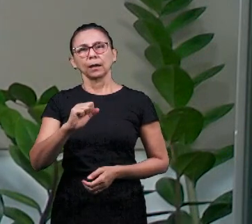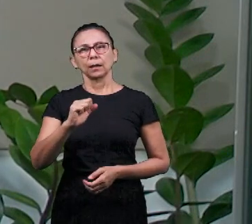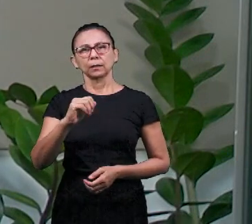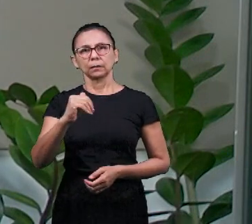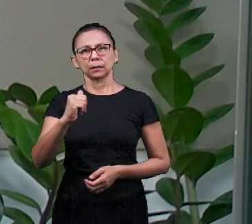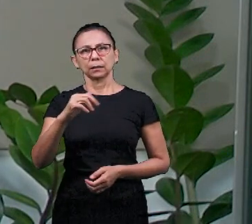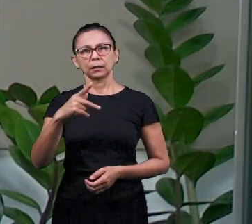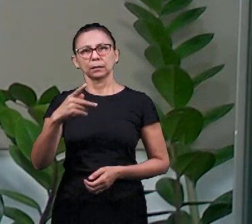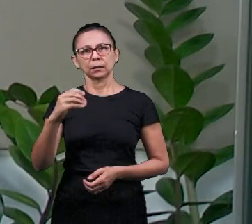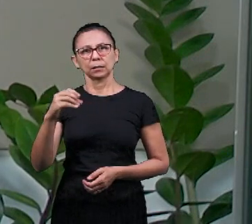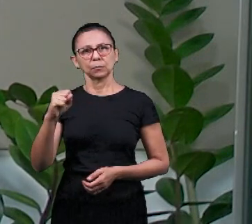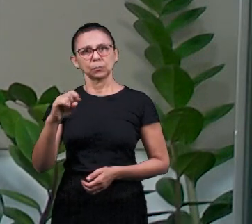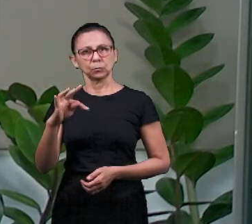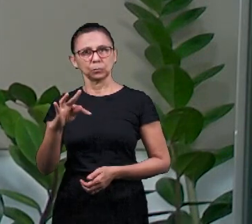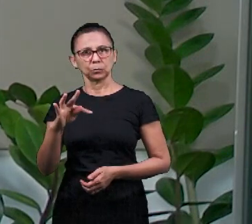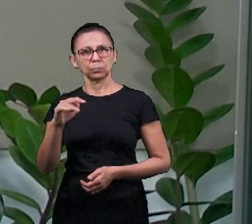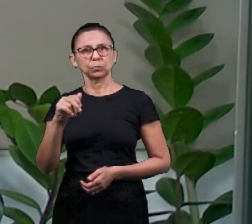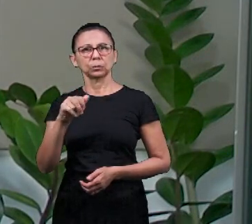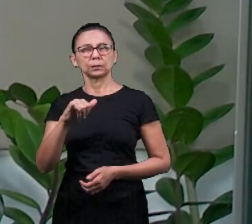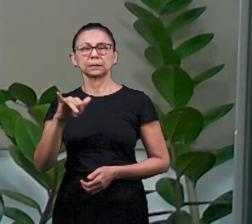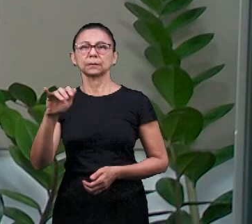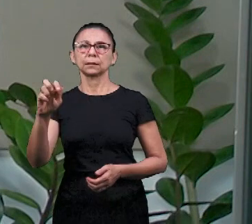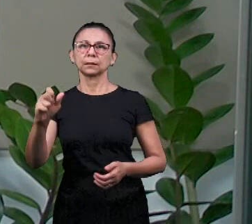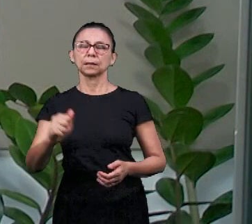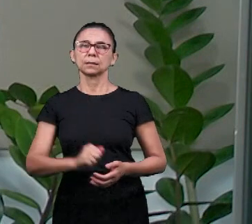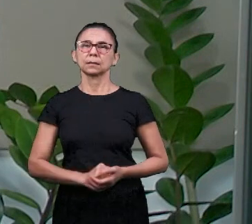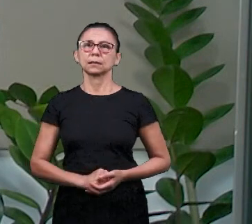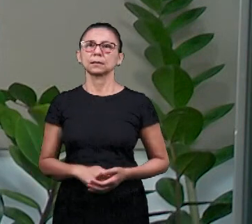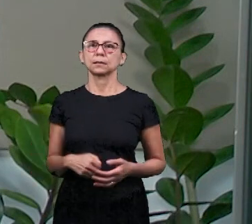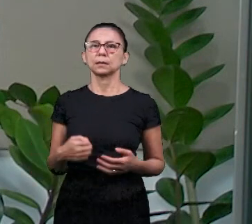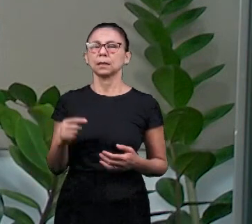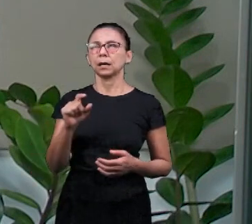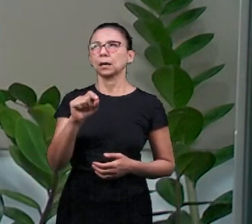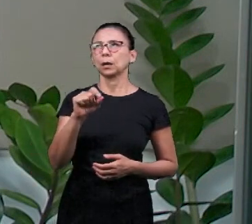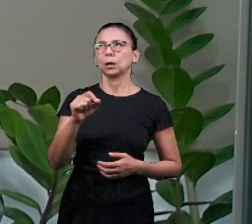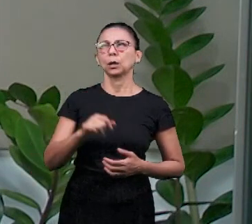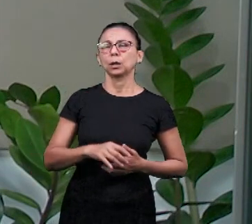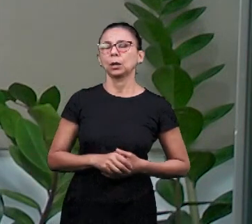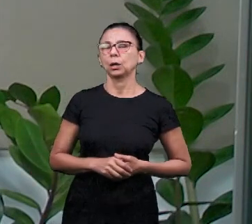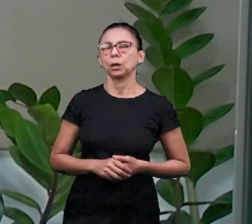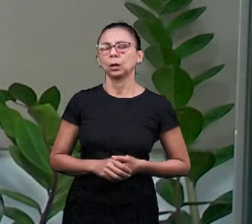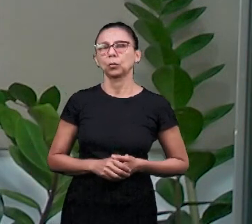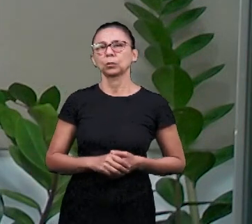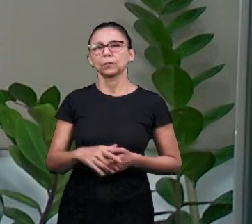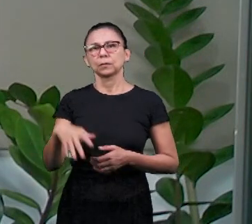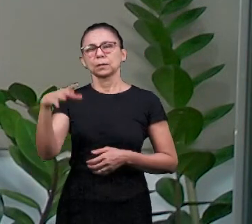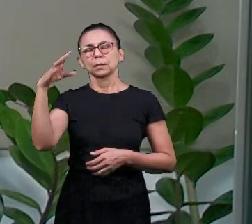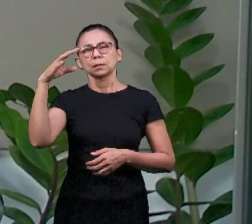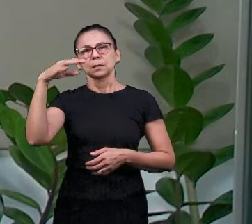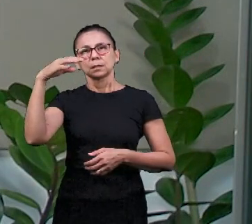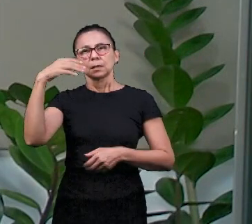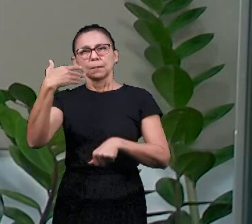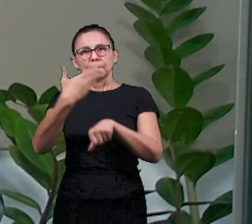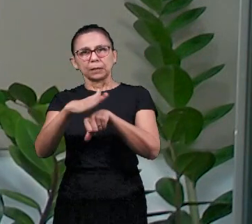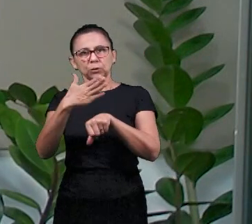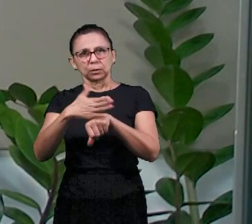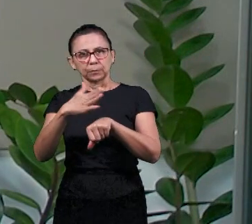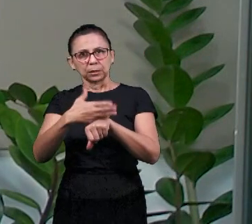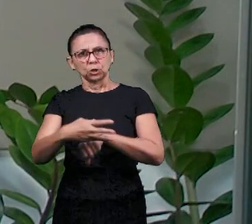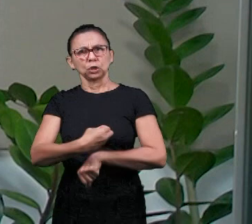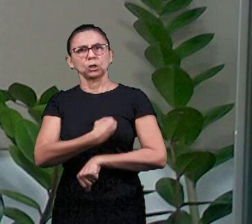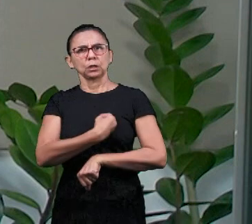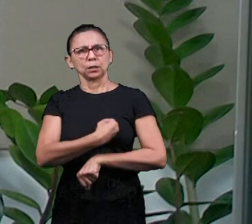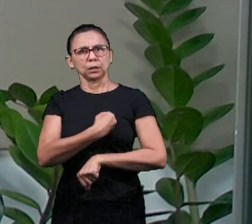être soldat, donc on va déserter. On fuit le quartier général, on est un déserteur. Donc,